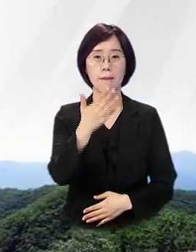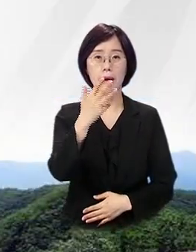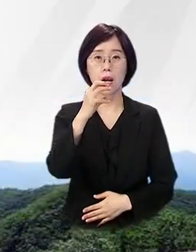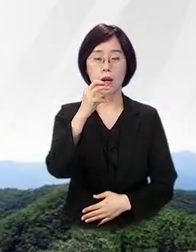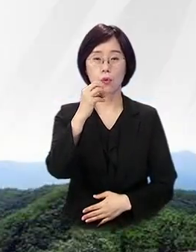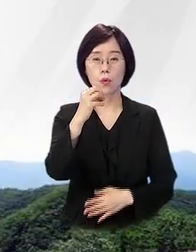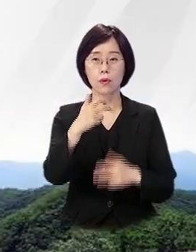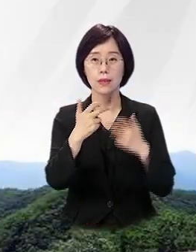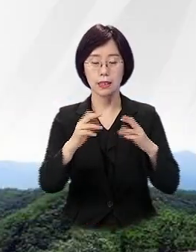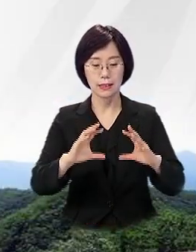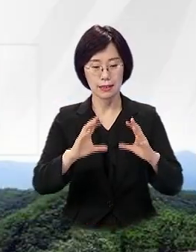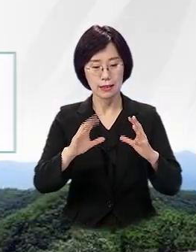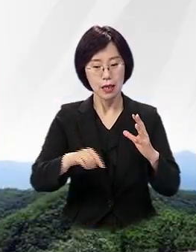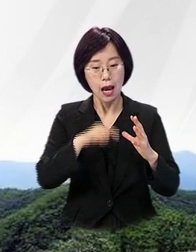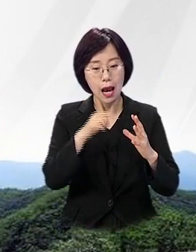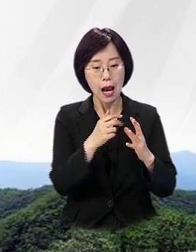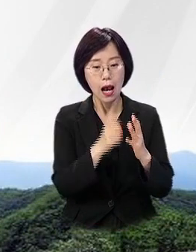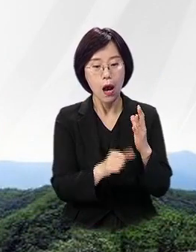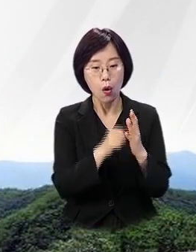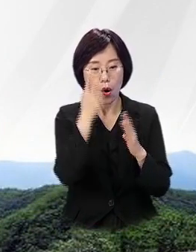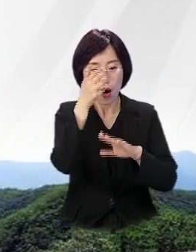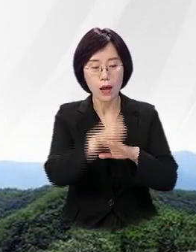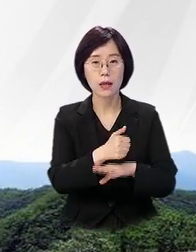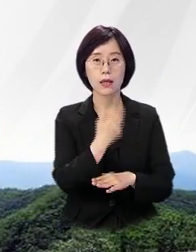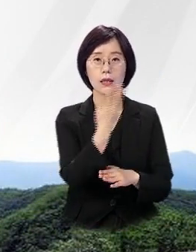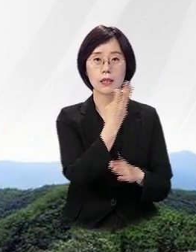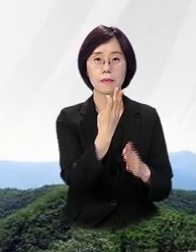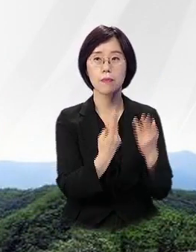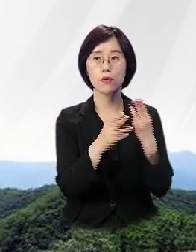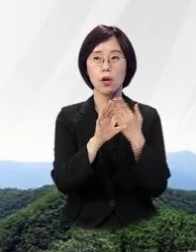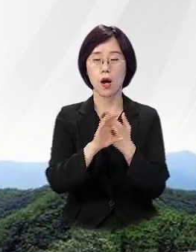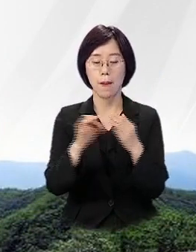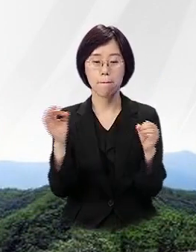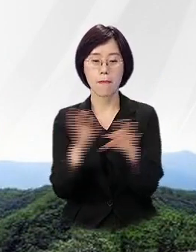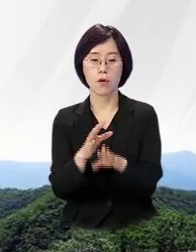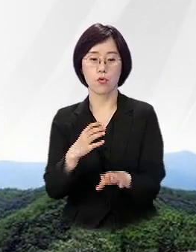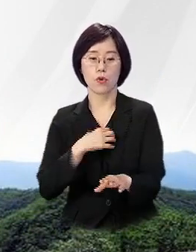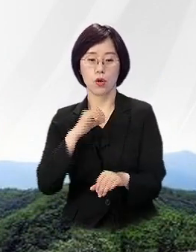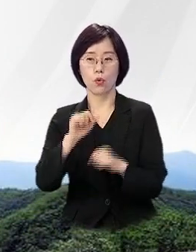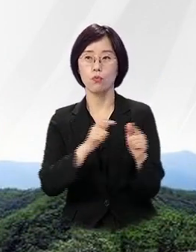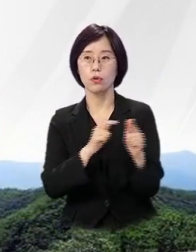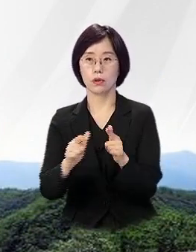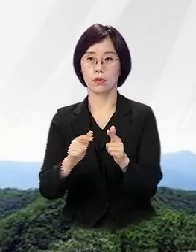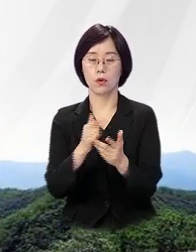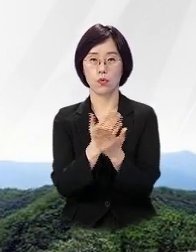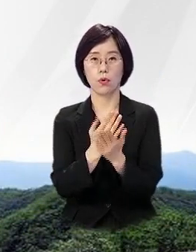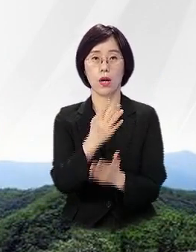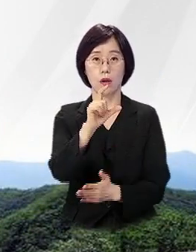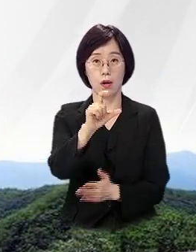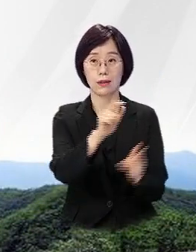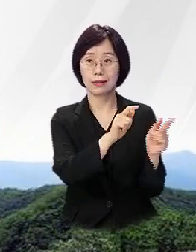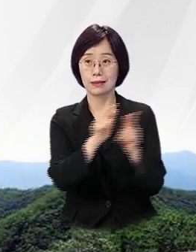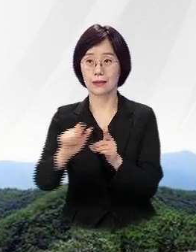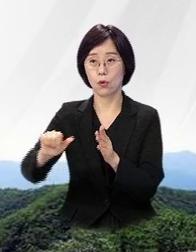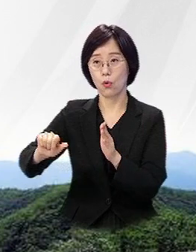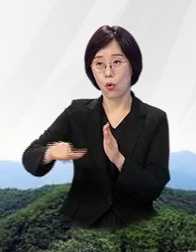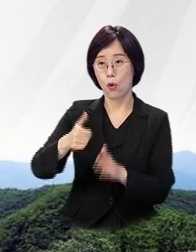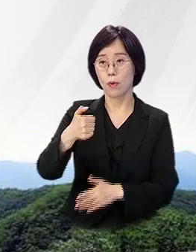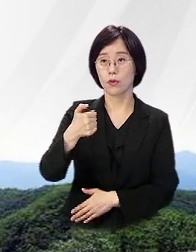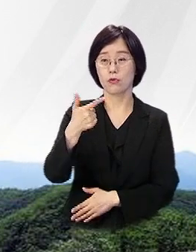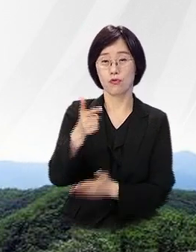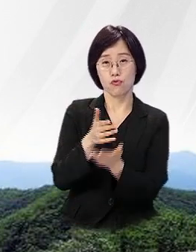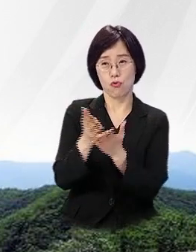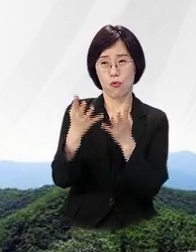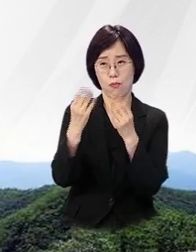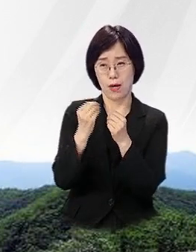최근 자연자원 조사에서 지난 2014년 보다 멸종 위기 야생동물 15종을 비롯해 500 실려 수정이나